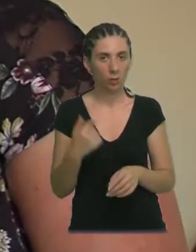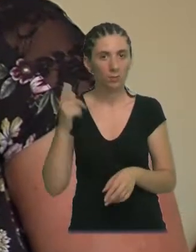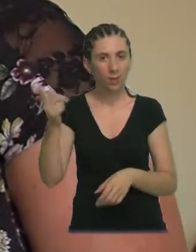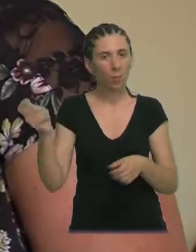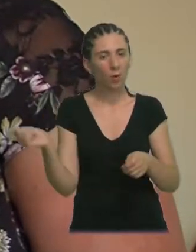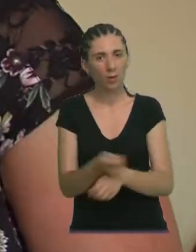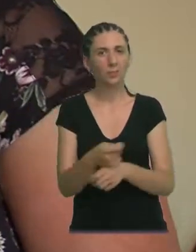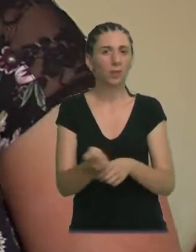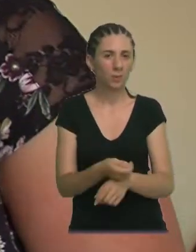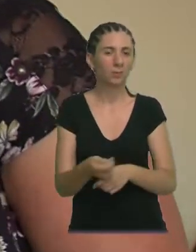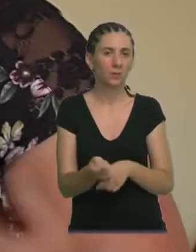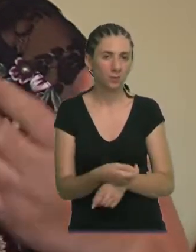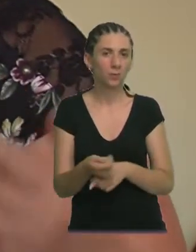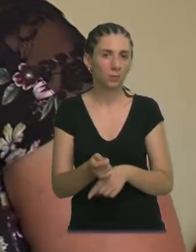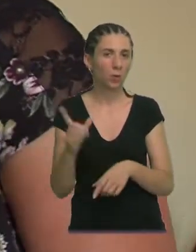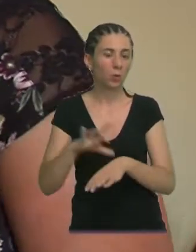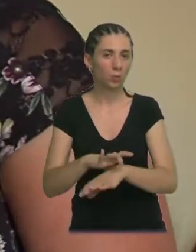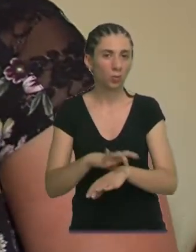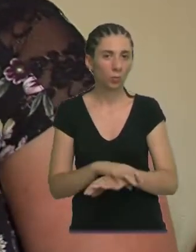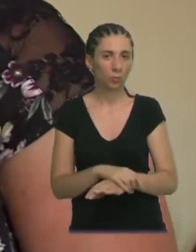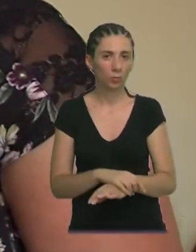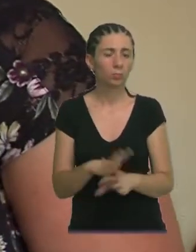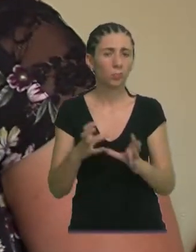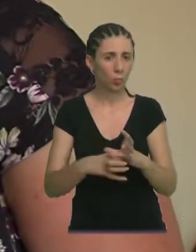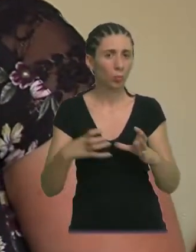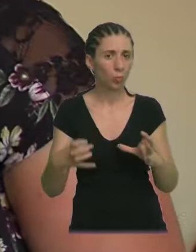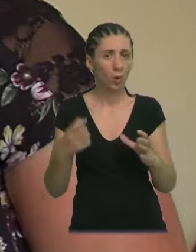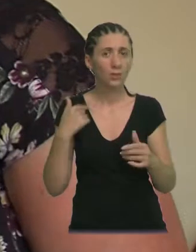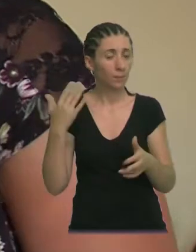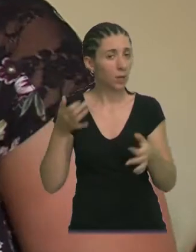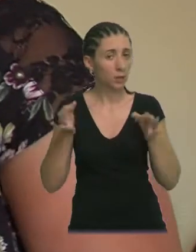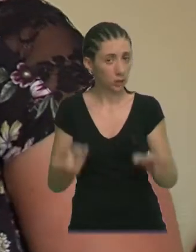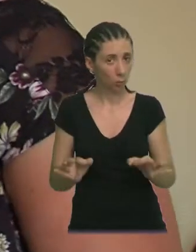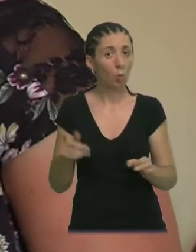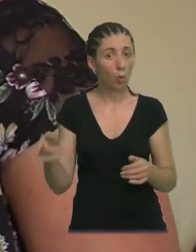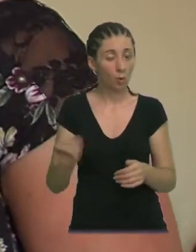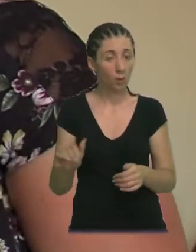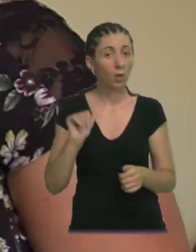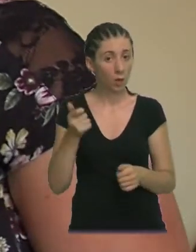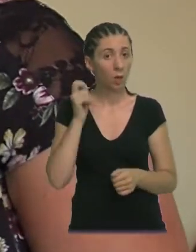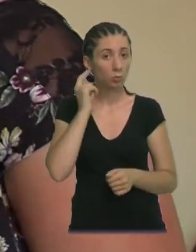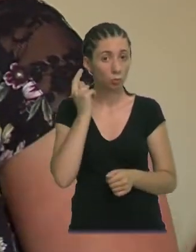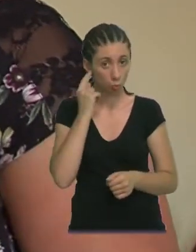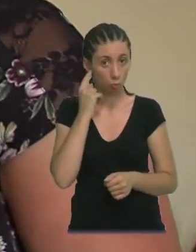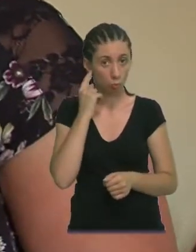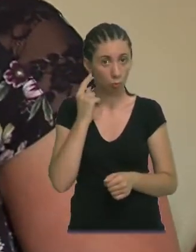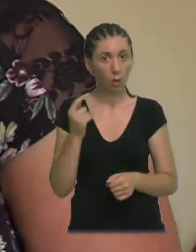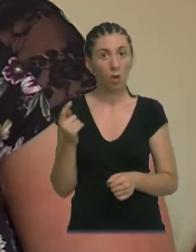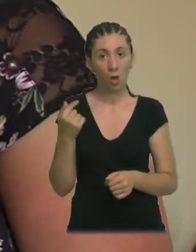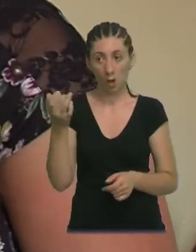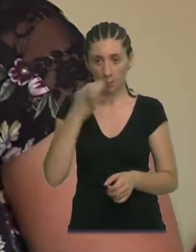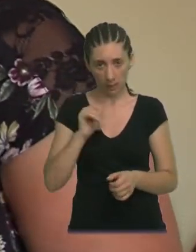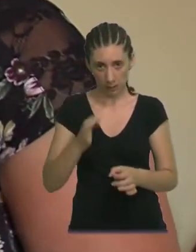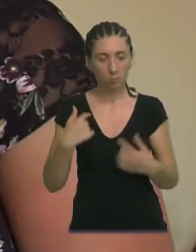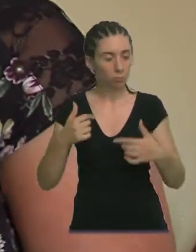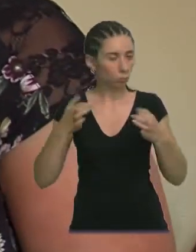tamo raspravljala s doktoricom, pa dugo, ja sam bila sigurna da ona čuje i ona meni dala se, jesam